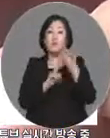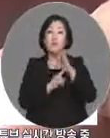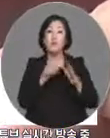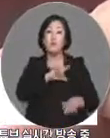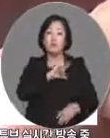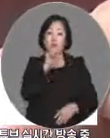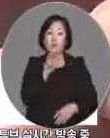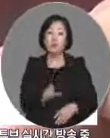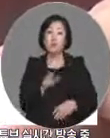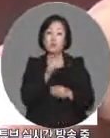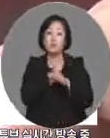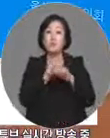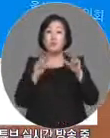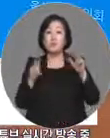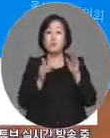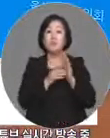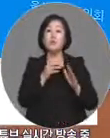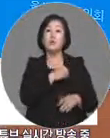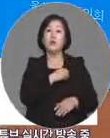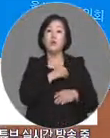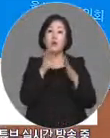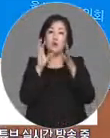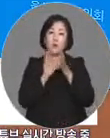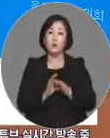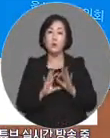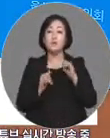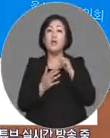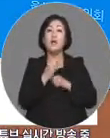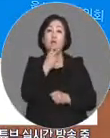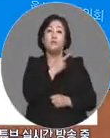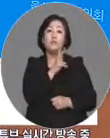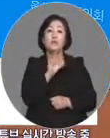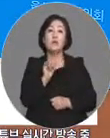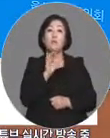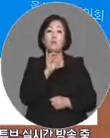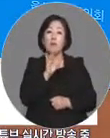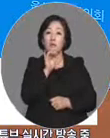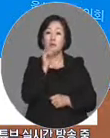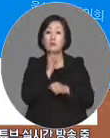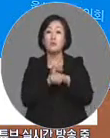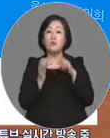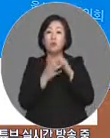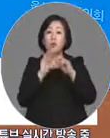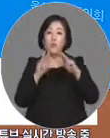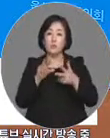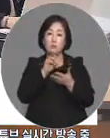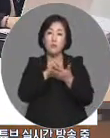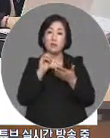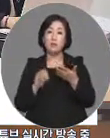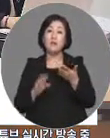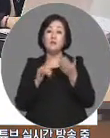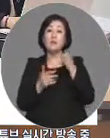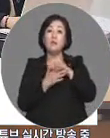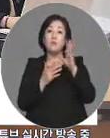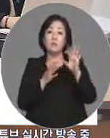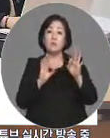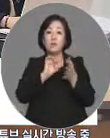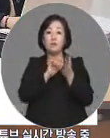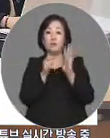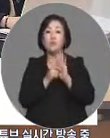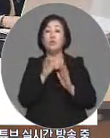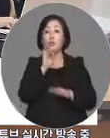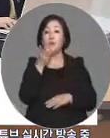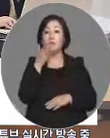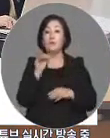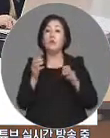명단 중 최근까지 당적을 유지하고 있던 사람은 2명에 불과하다며 최근 탈당자는 10명 내외로